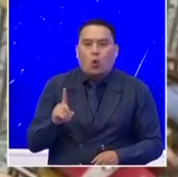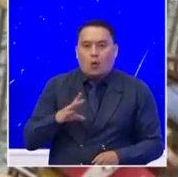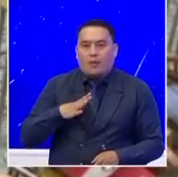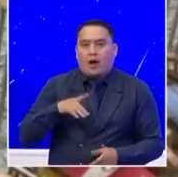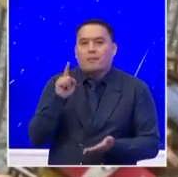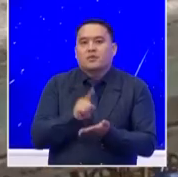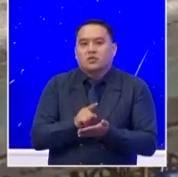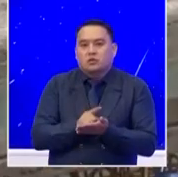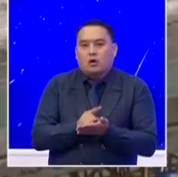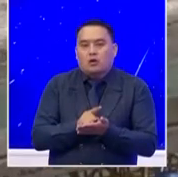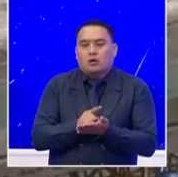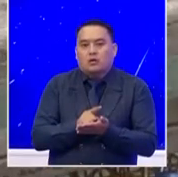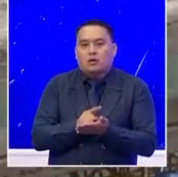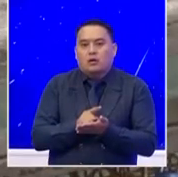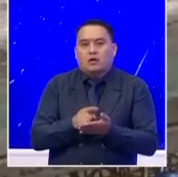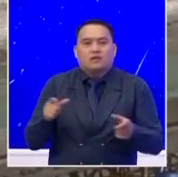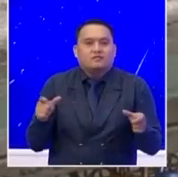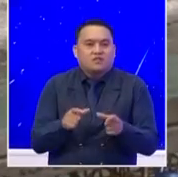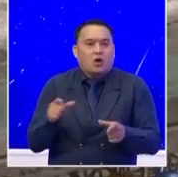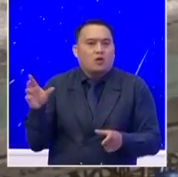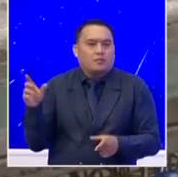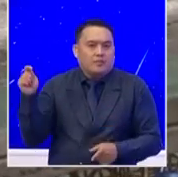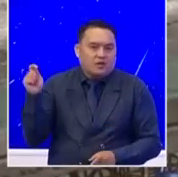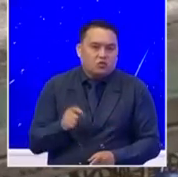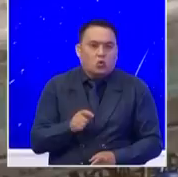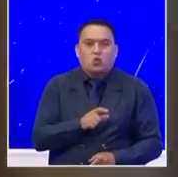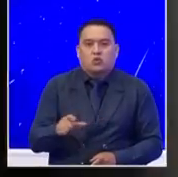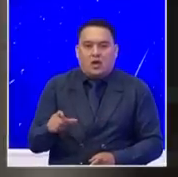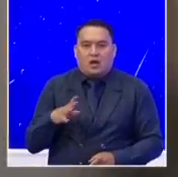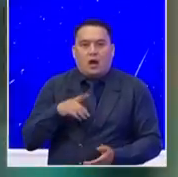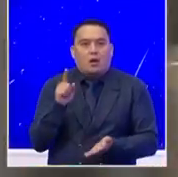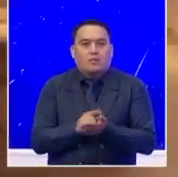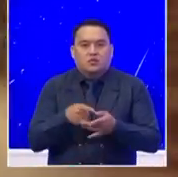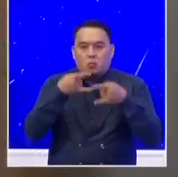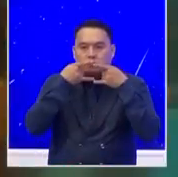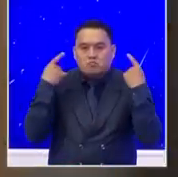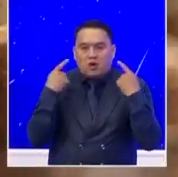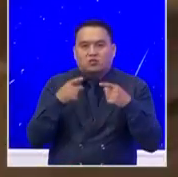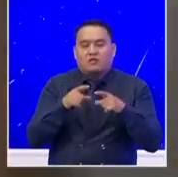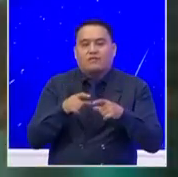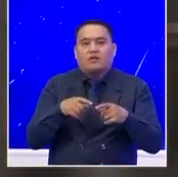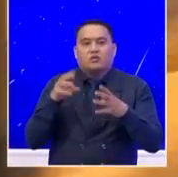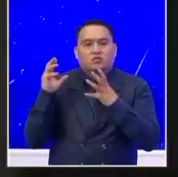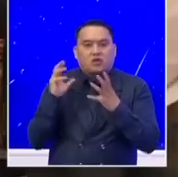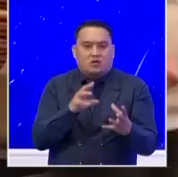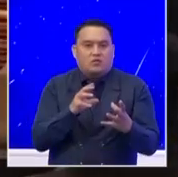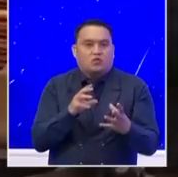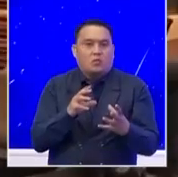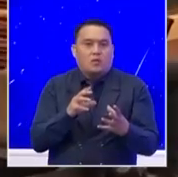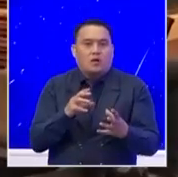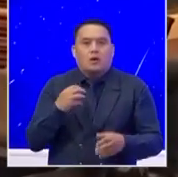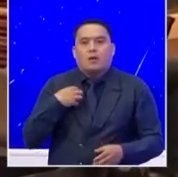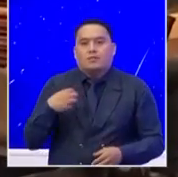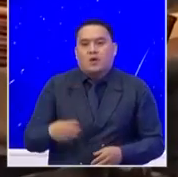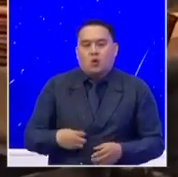числе прочего обязательную изоляцию всех прибывающих в страну, а также обязательное ношение масок в общественном транспорте. Официальный Париж